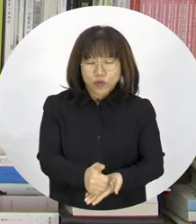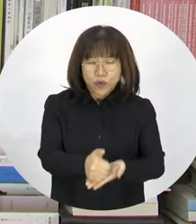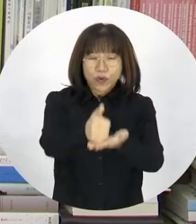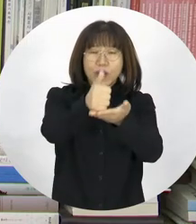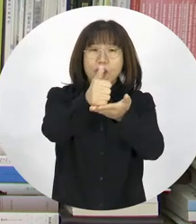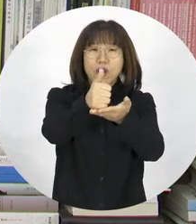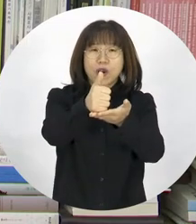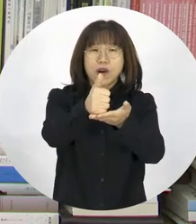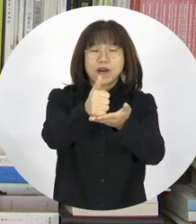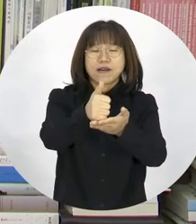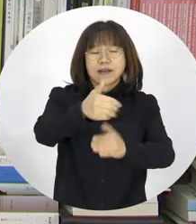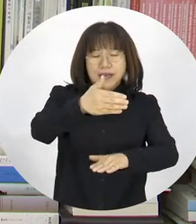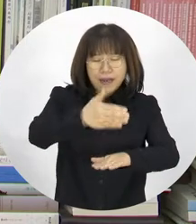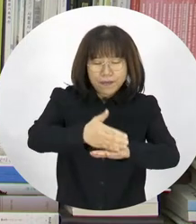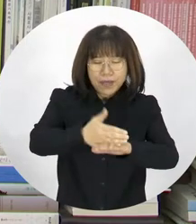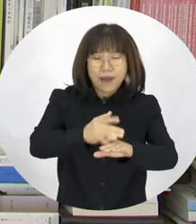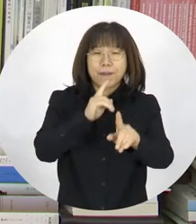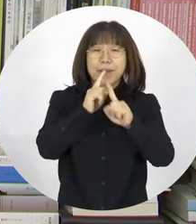말씀을 드립니다.